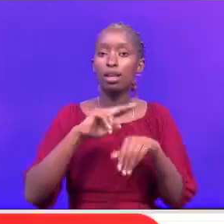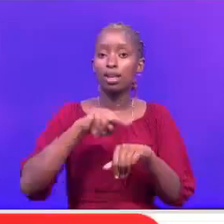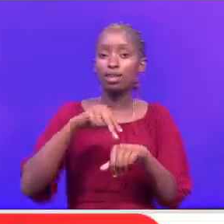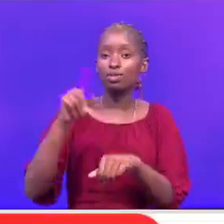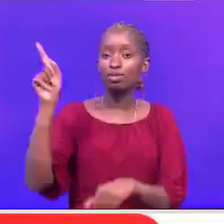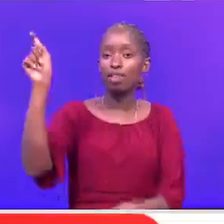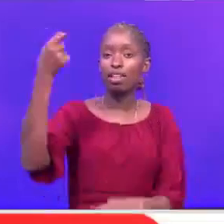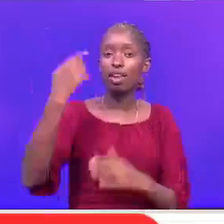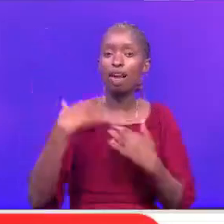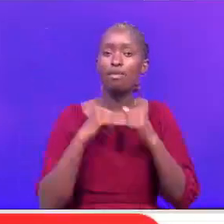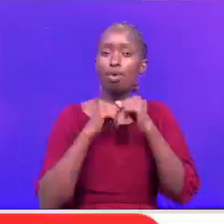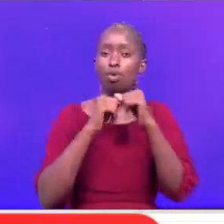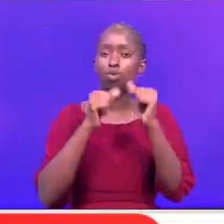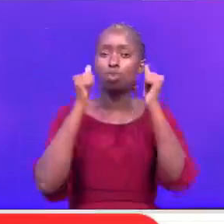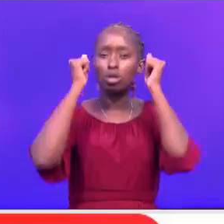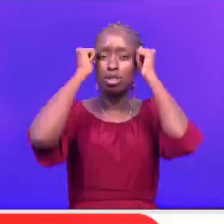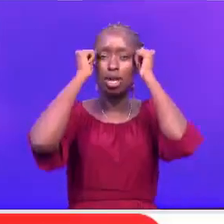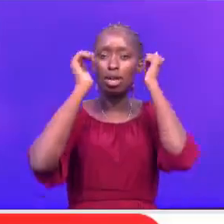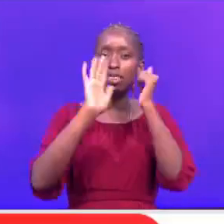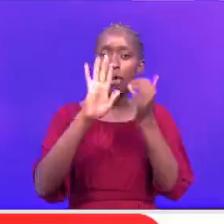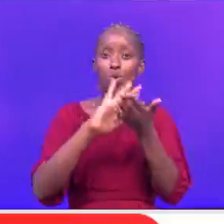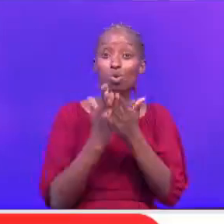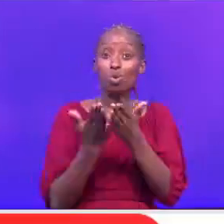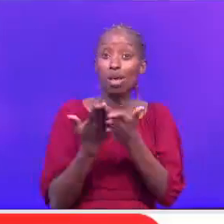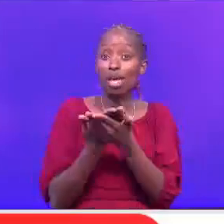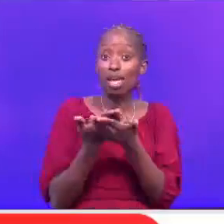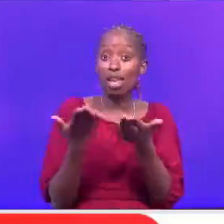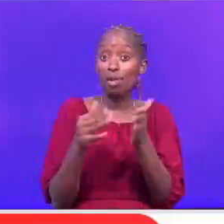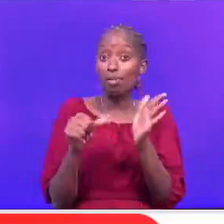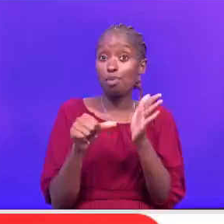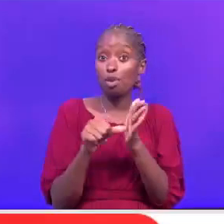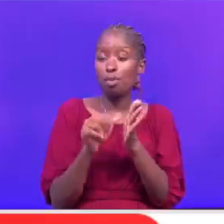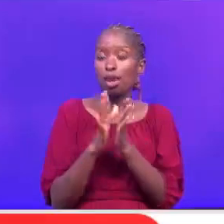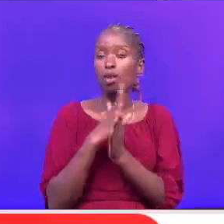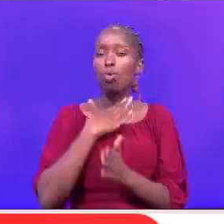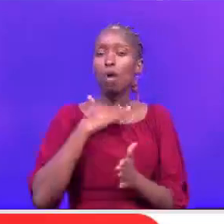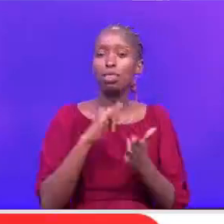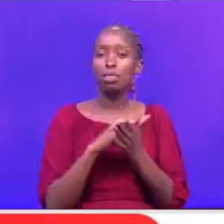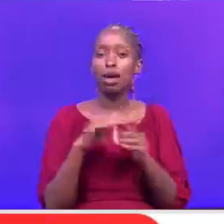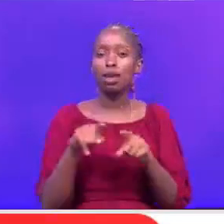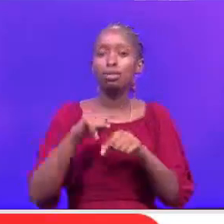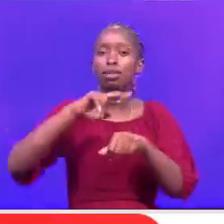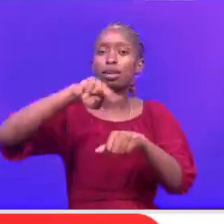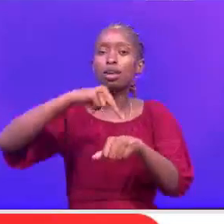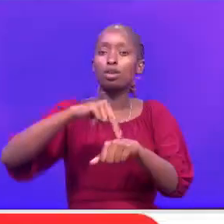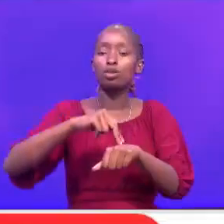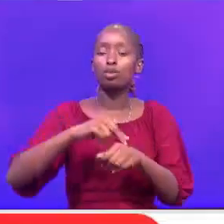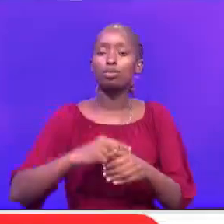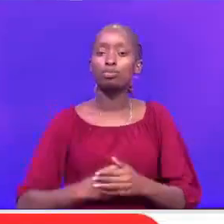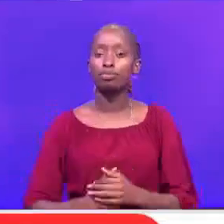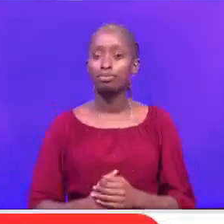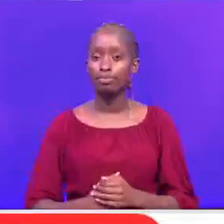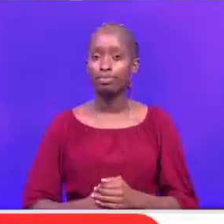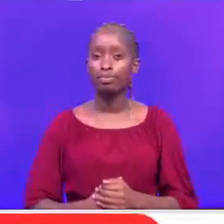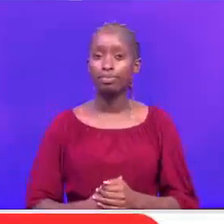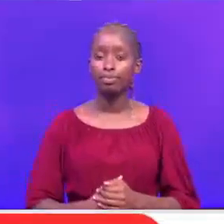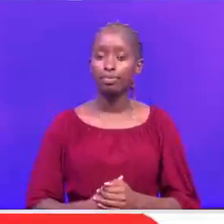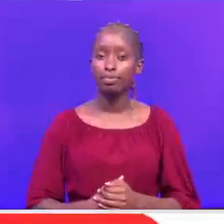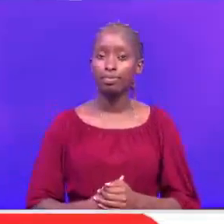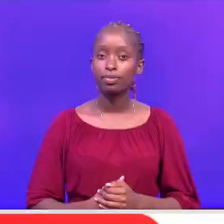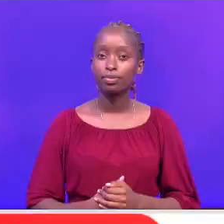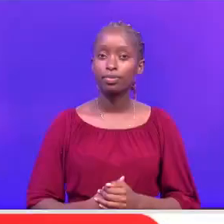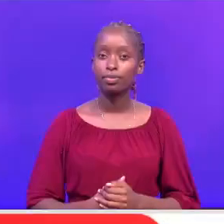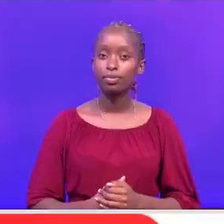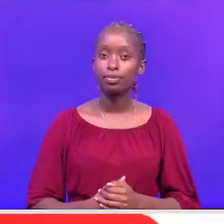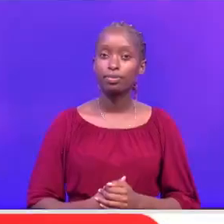masomo yao bila shida yoyote, na hiyo ndio tunataka kama taifa. It is said that an every